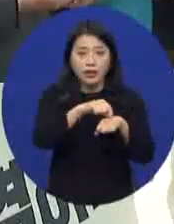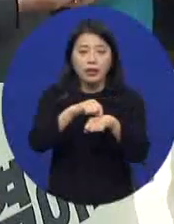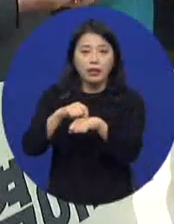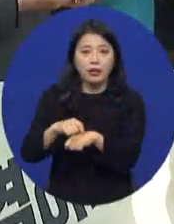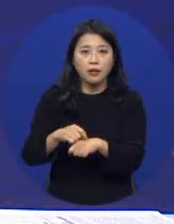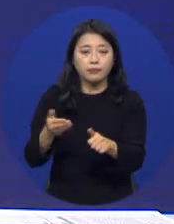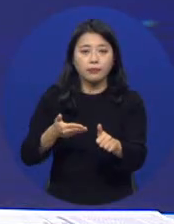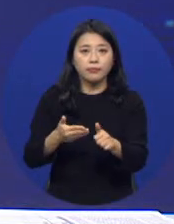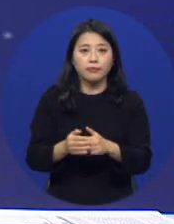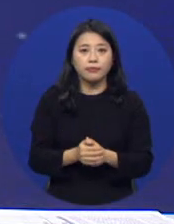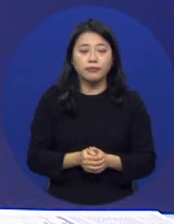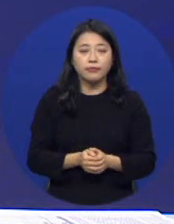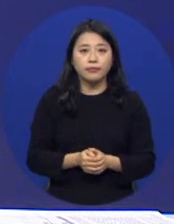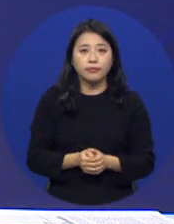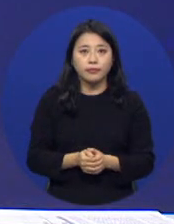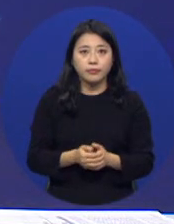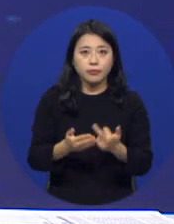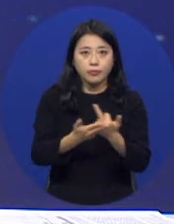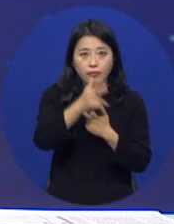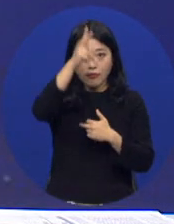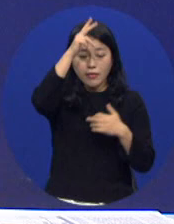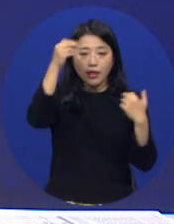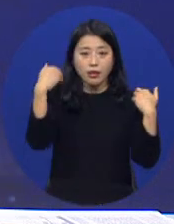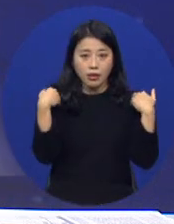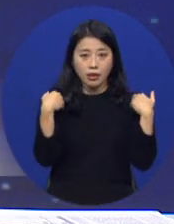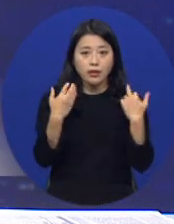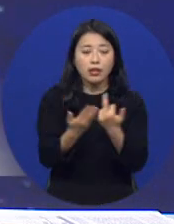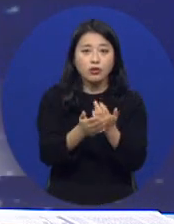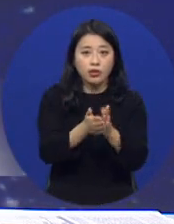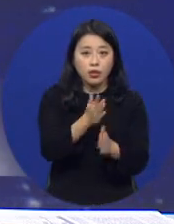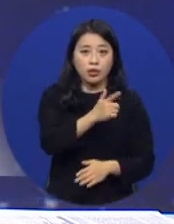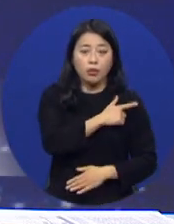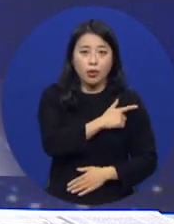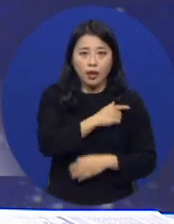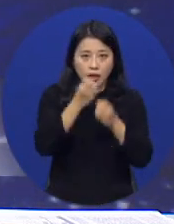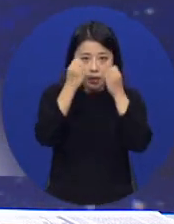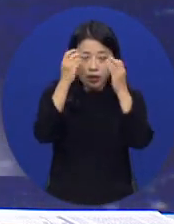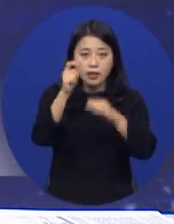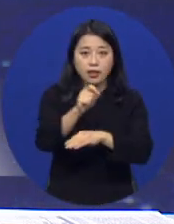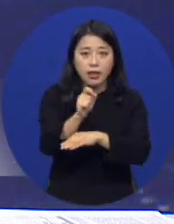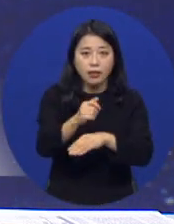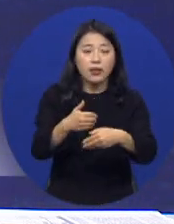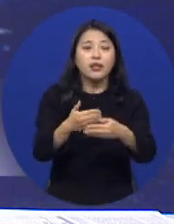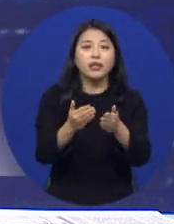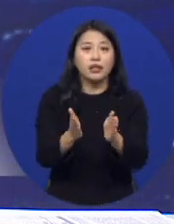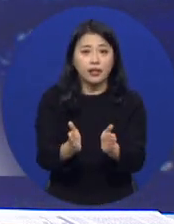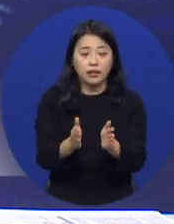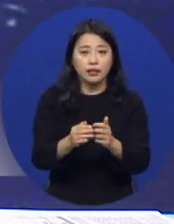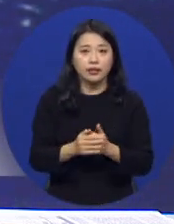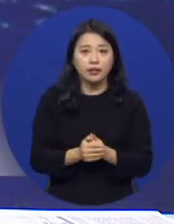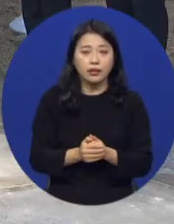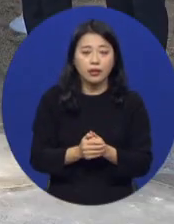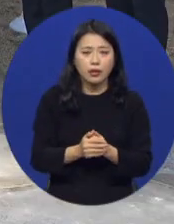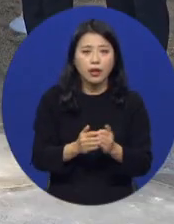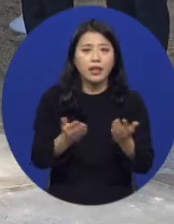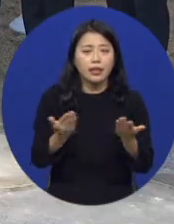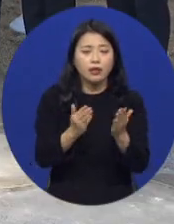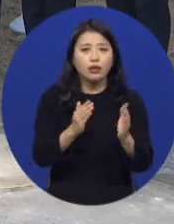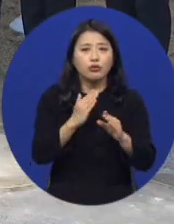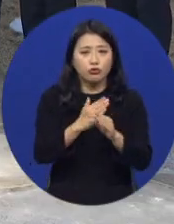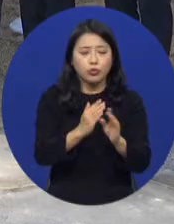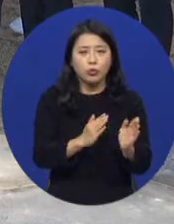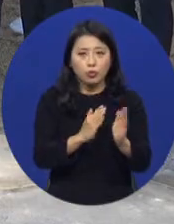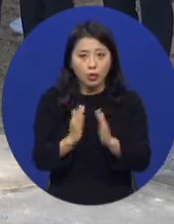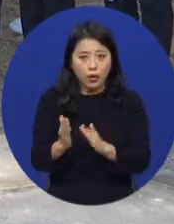정말 피땀을 제주경찰청은 제주시 노형동 신청사 열린시민공원에서 전사 순재